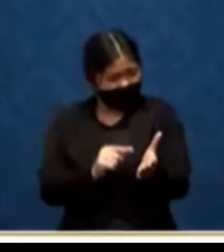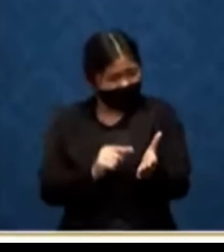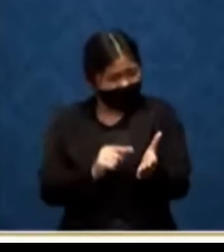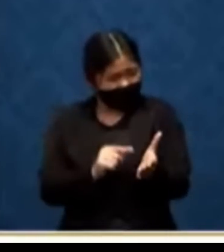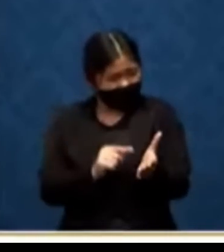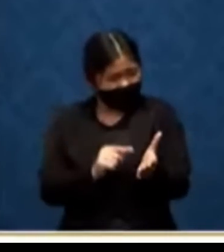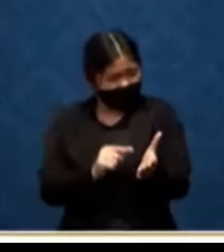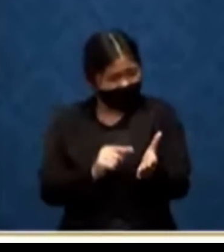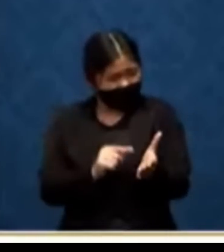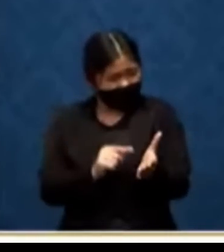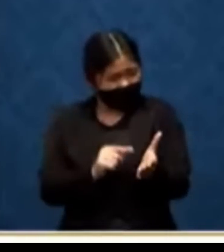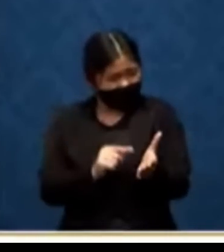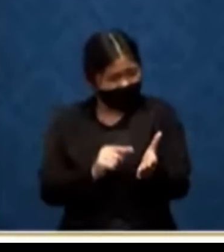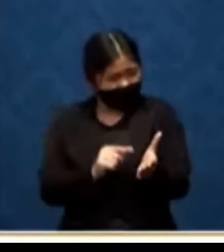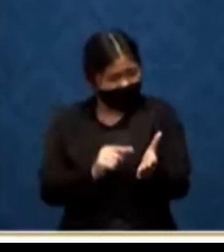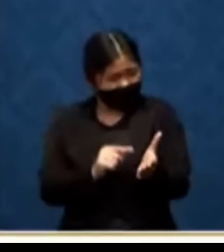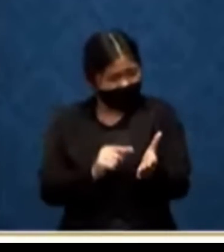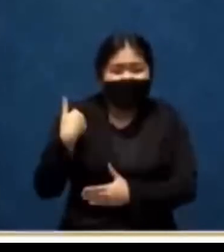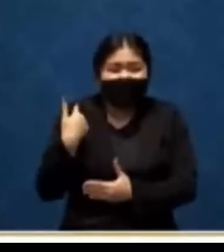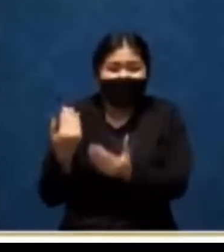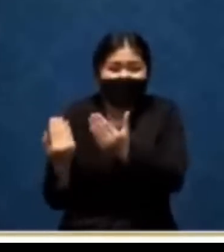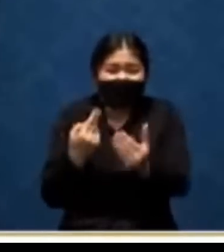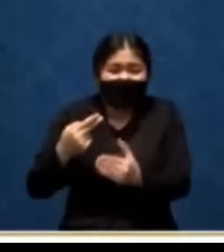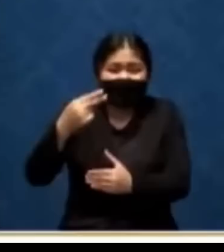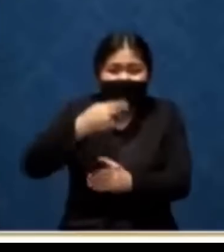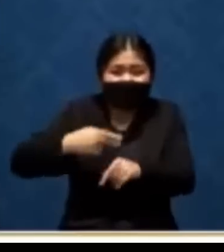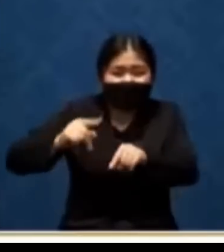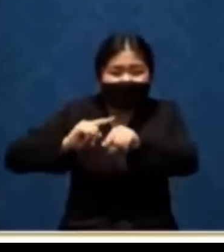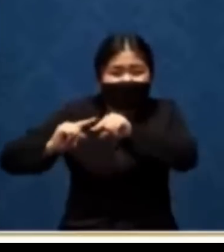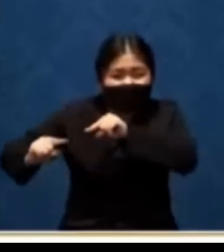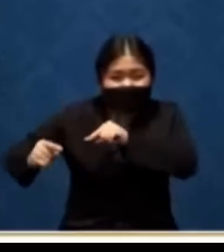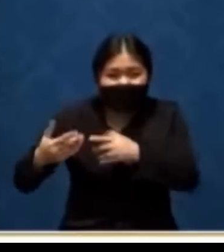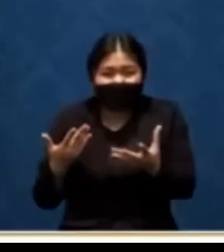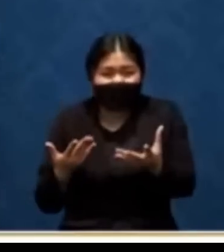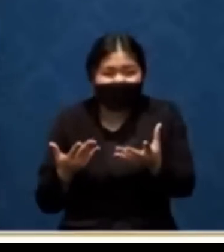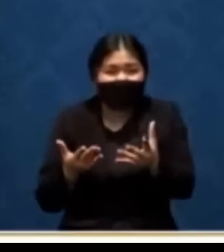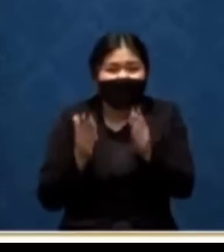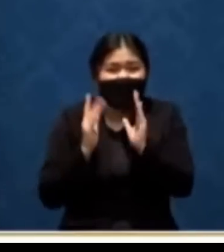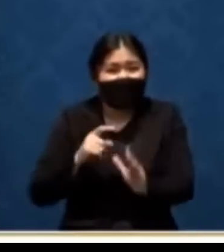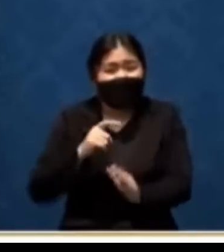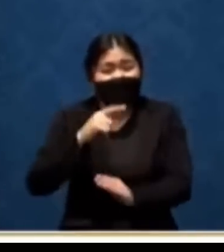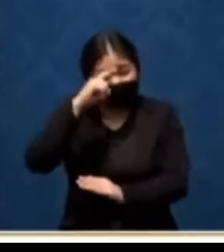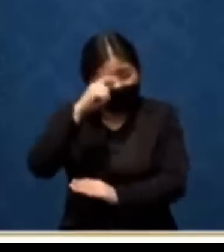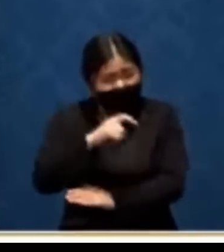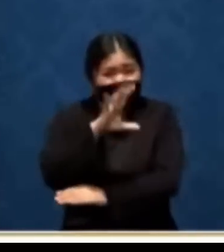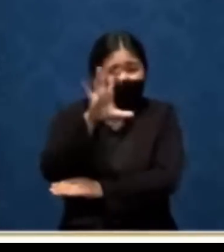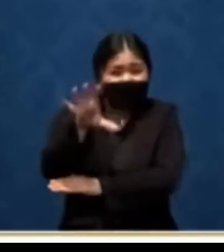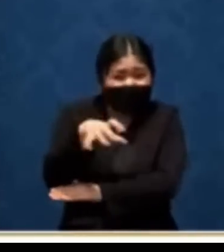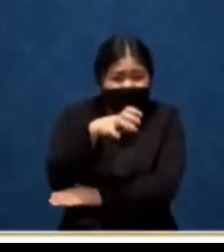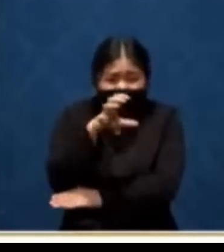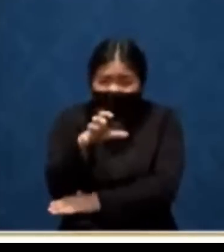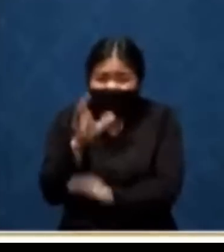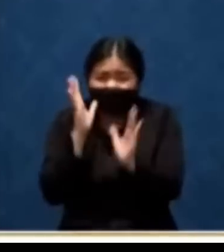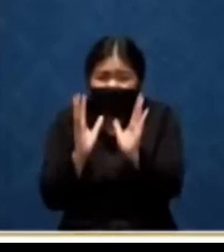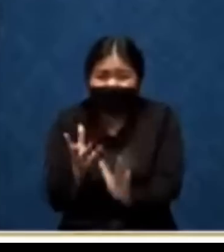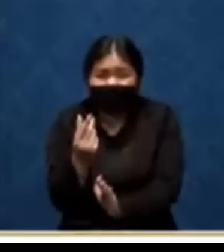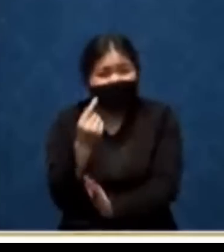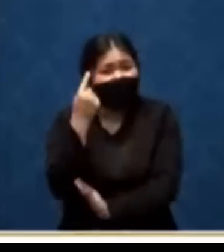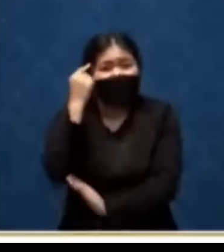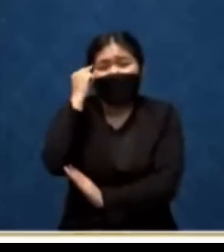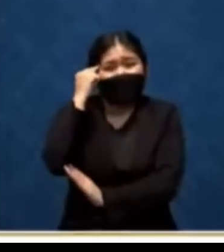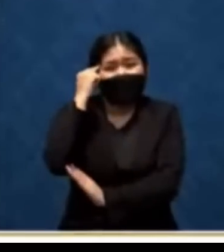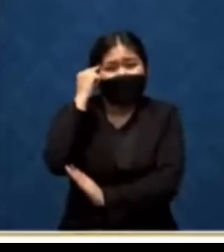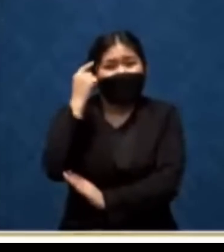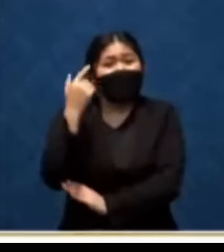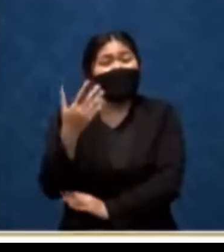รู้นะครับว่ามีลูกหลานของเราพี่น้องของเราคนไทยของเราถูกหลอกไปจำนวนมากแค่ไหนและที่น่ากลัว